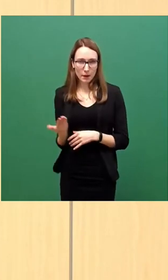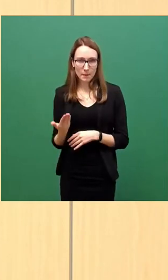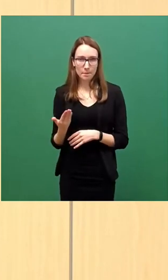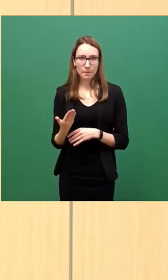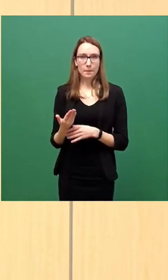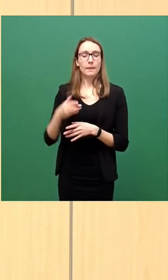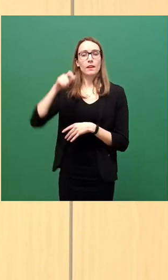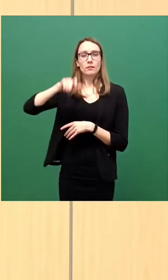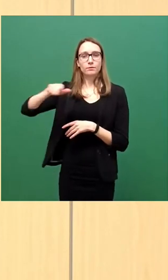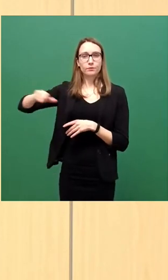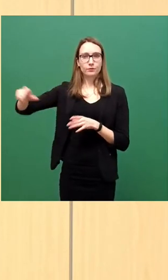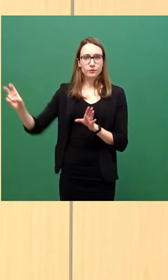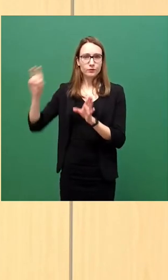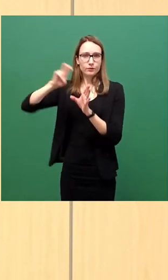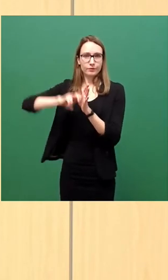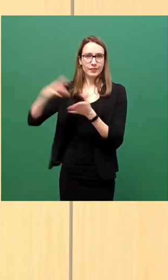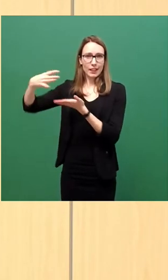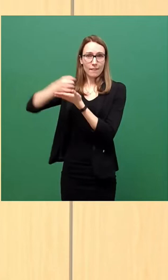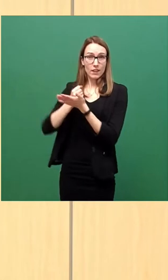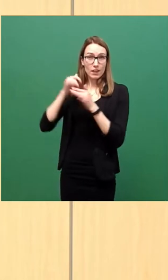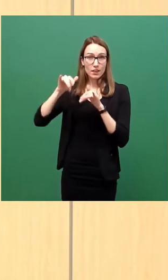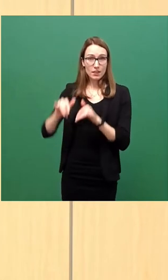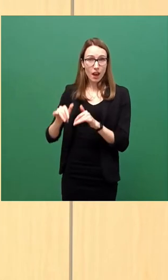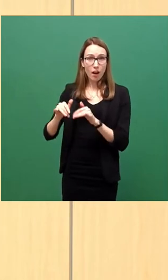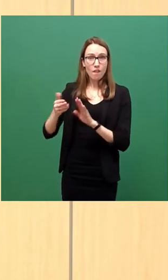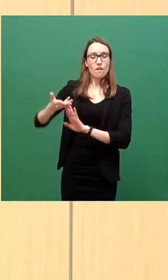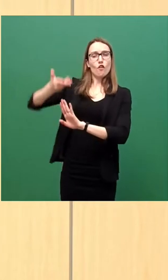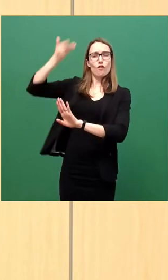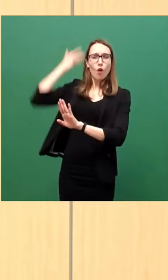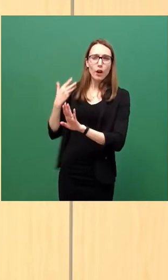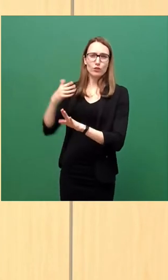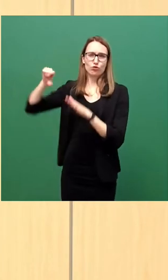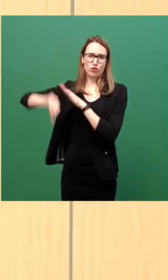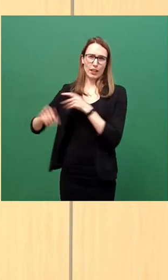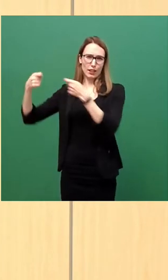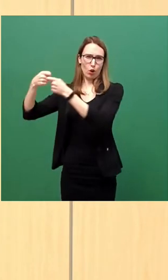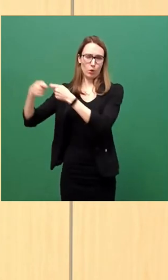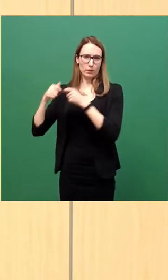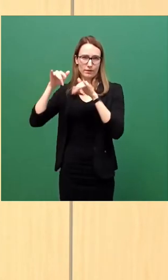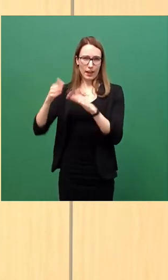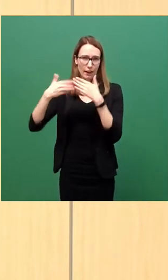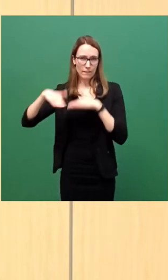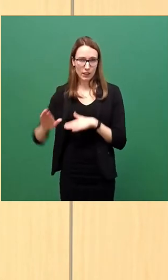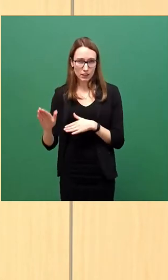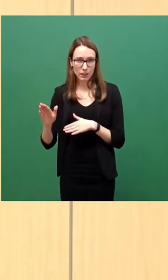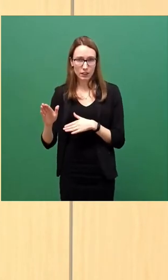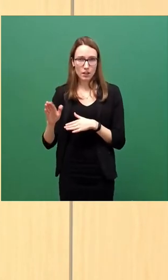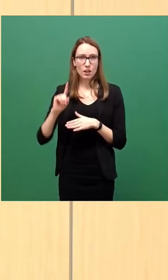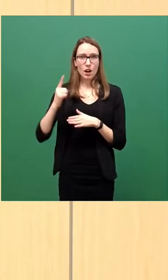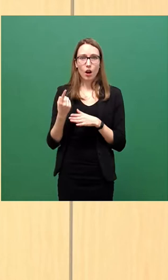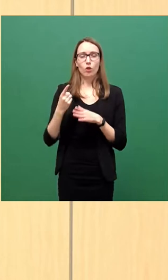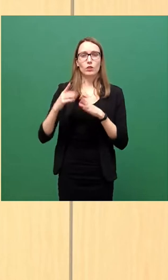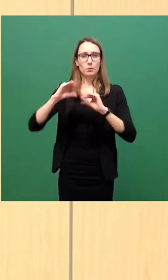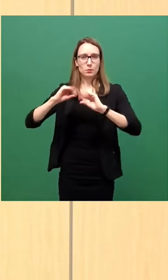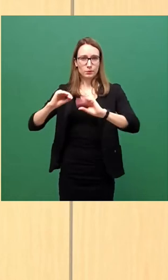wurden nur dort erzielt, wo vorher sehr schlechte Erschließungsqualitäten vorlagen. Themen waren auch missbräuchliche Nutzung und die Konkurrenzsituation